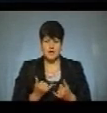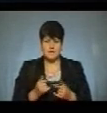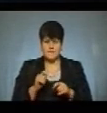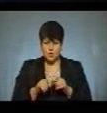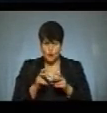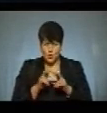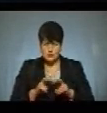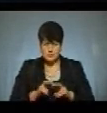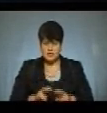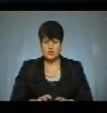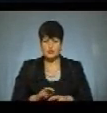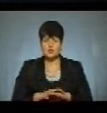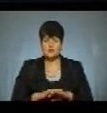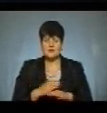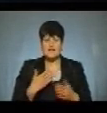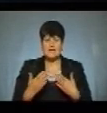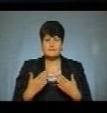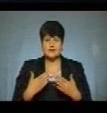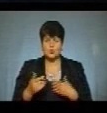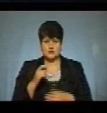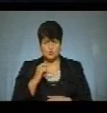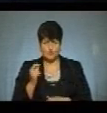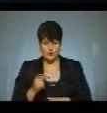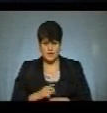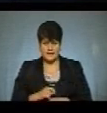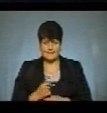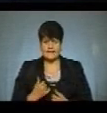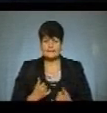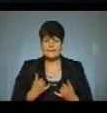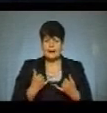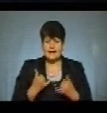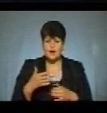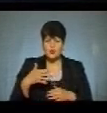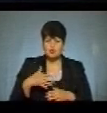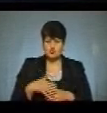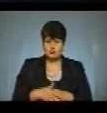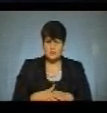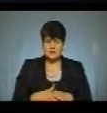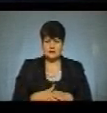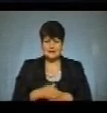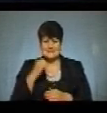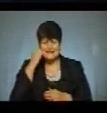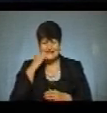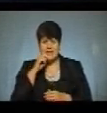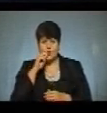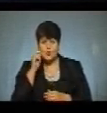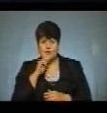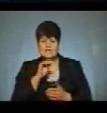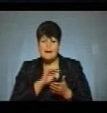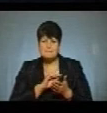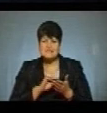дослідження, перш за все, суспільних відносин в Україні, для розуміння староукраїнської писемної